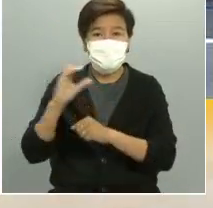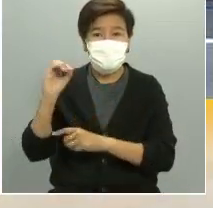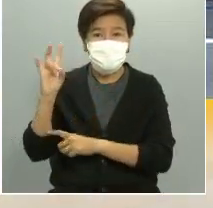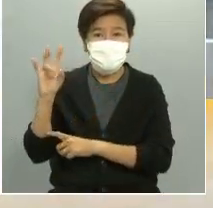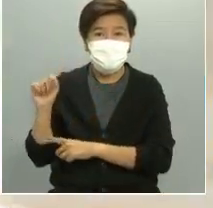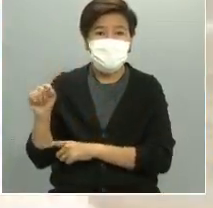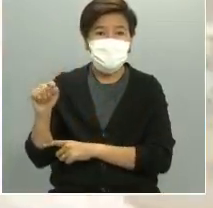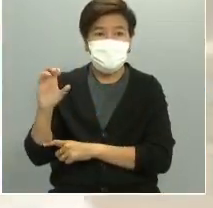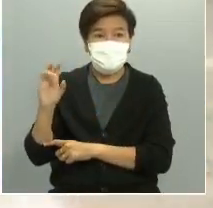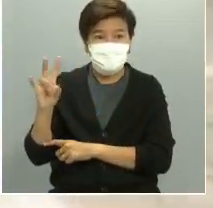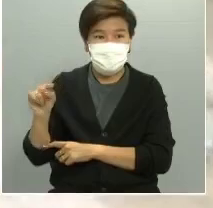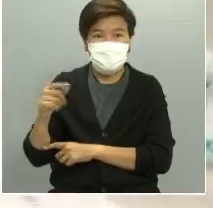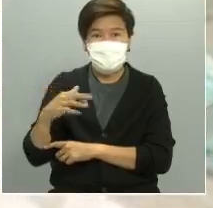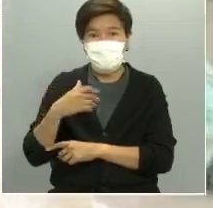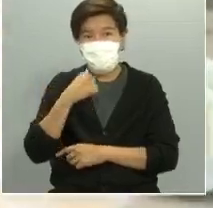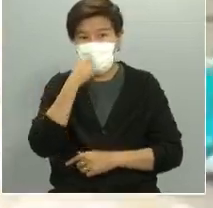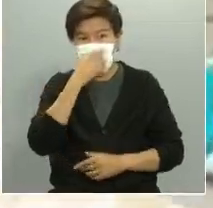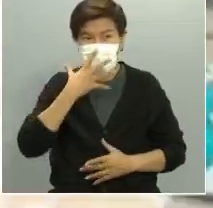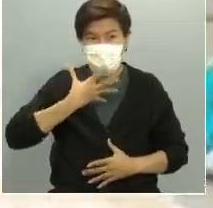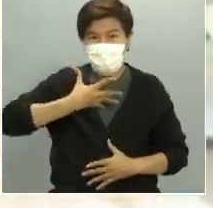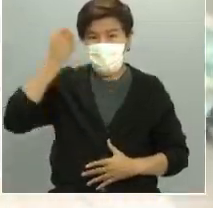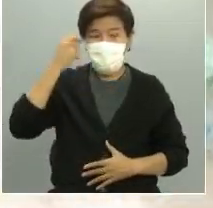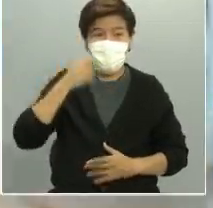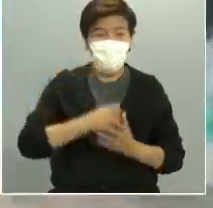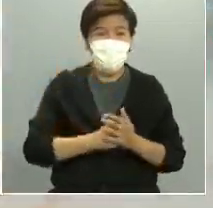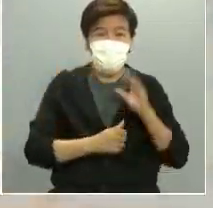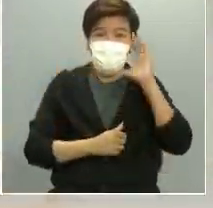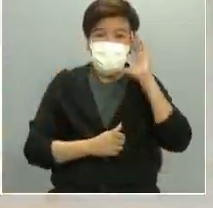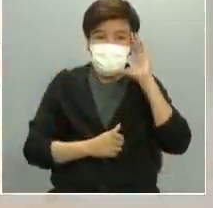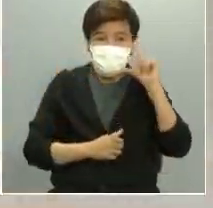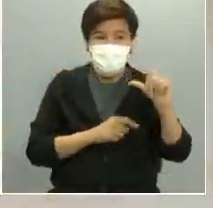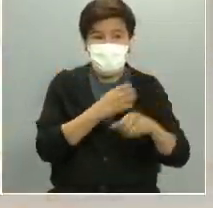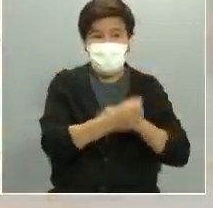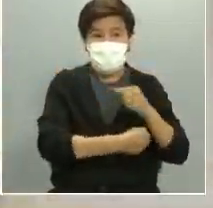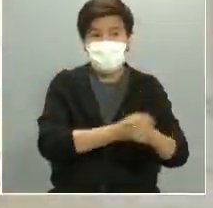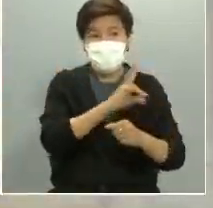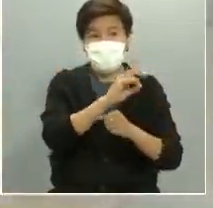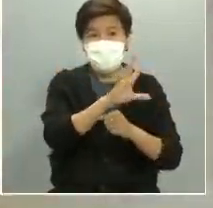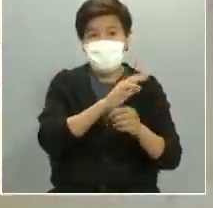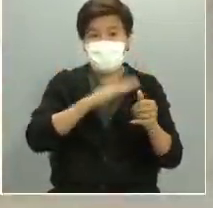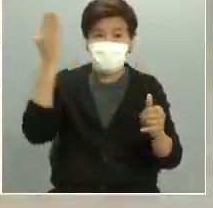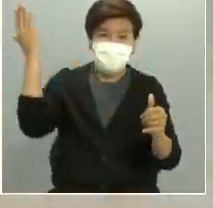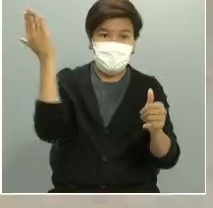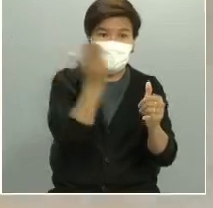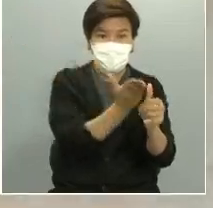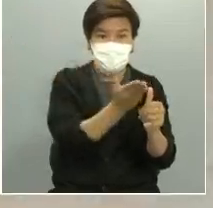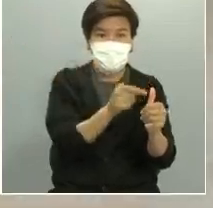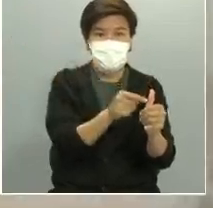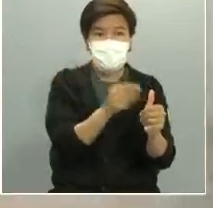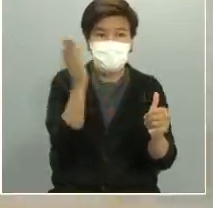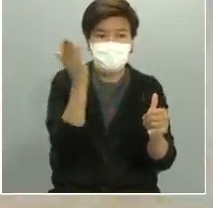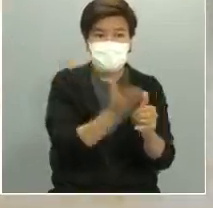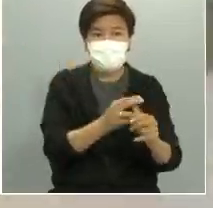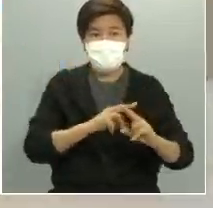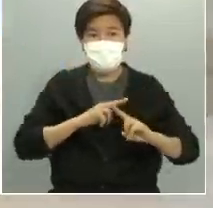คลั่งใช้มีดฟันศีรษะคุณพ่อซึ่งอายุประมาณสัก75ปีได้รับบาดเจ็บและทำร้ายตัวเอง